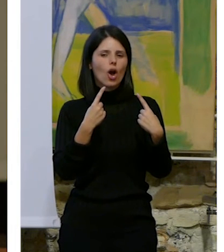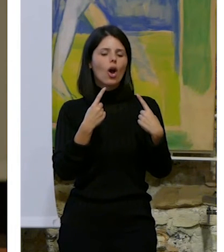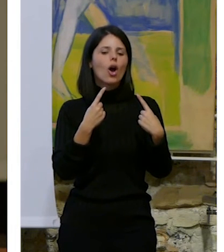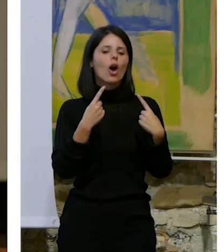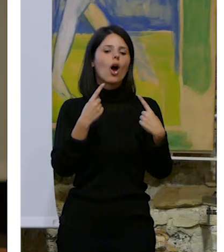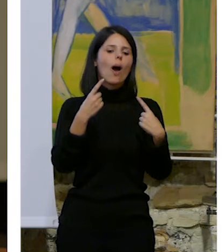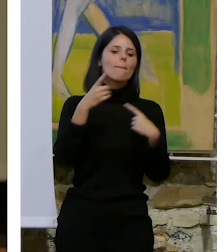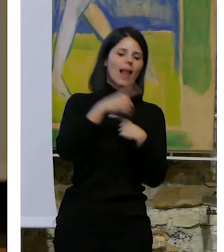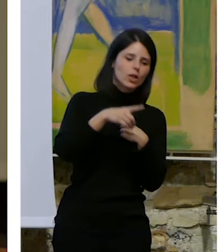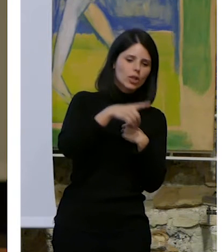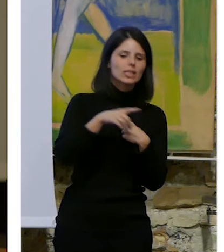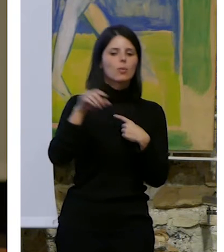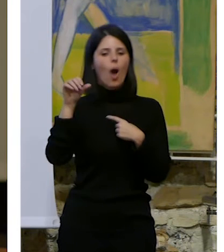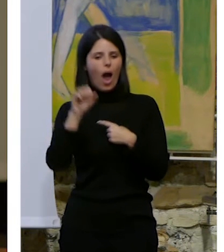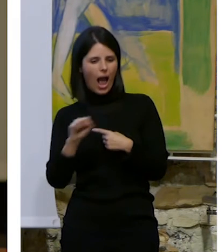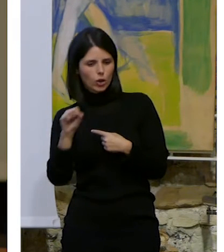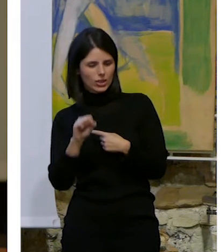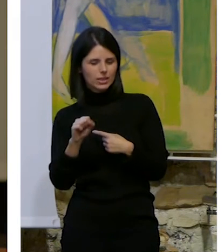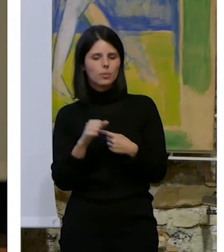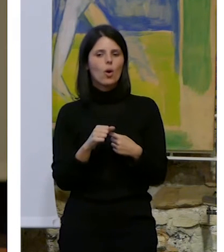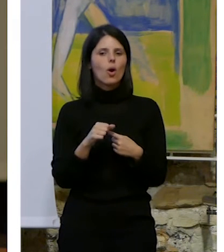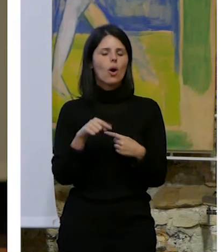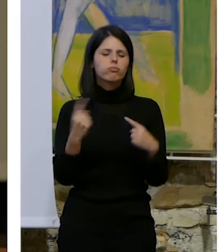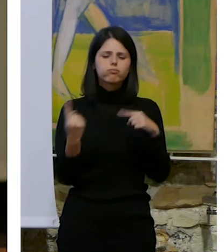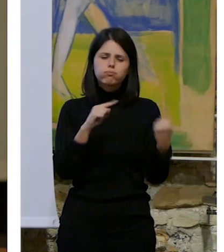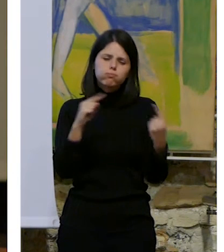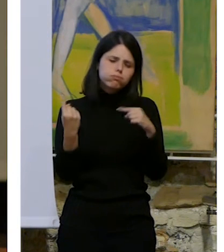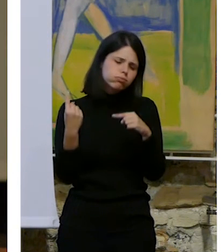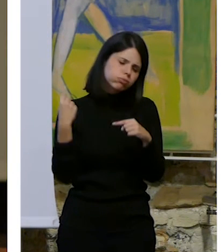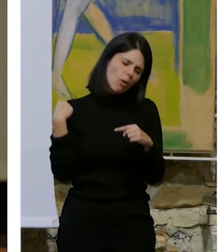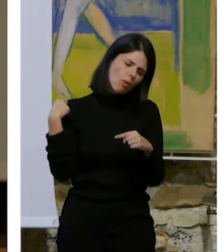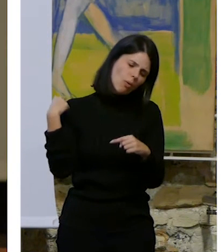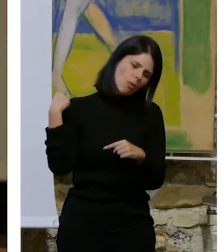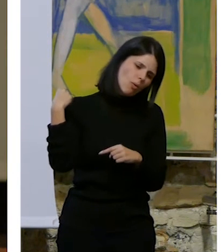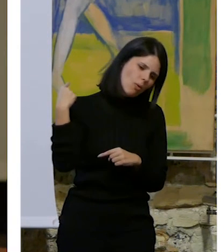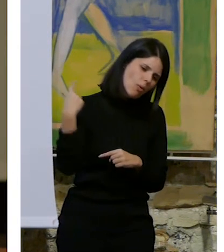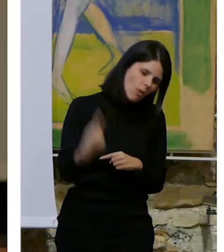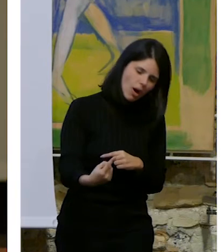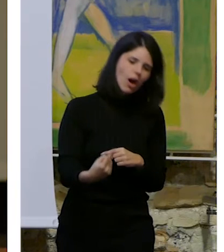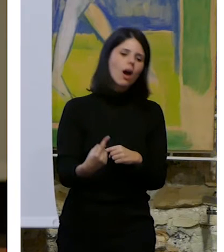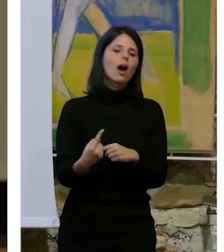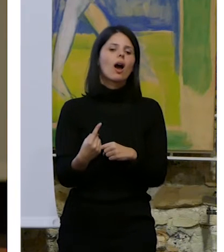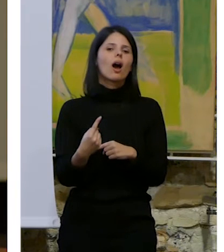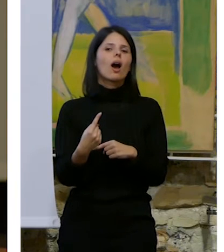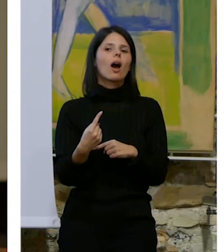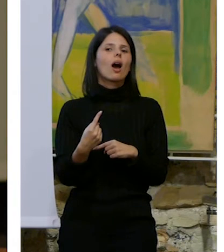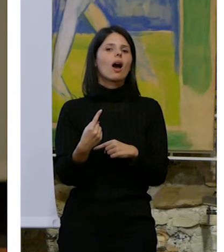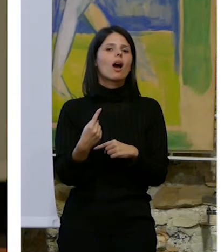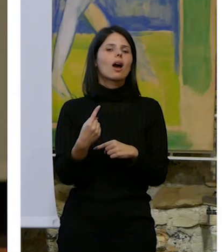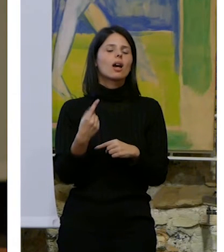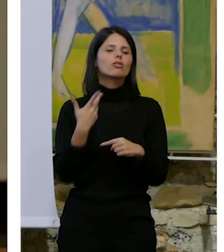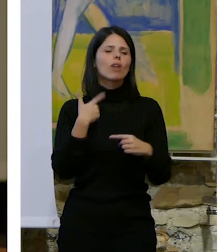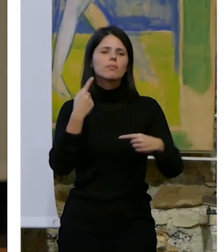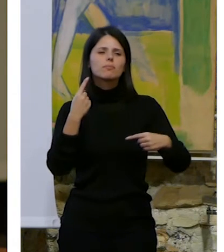e platonismo dura da sempre ed è figlio in un qualche modo delle